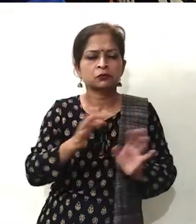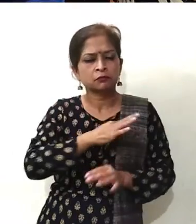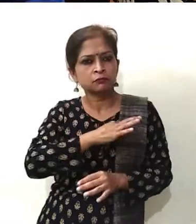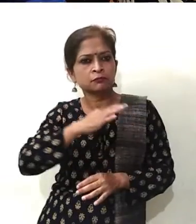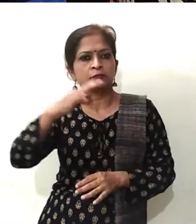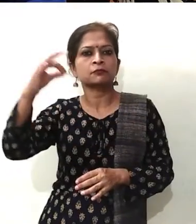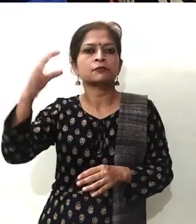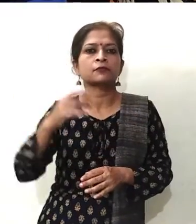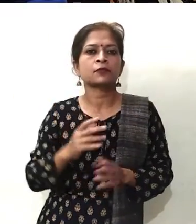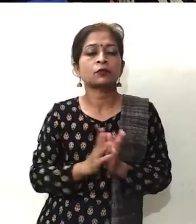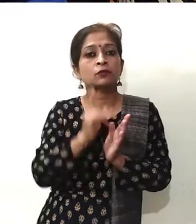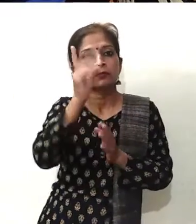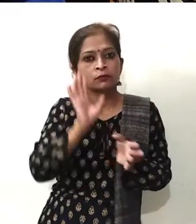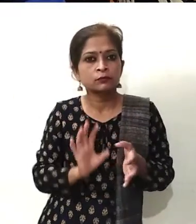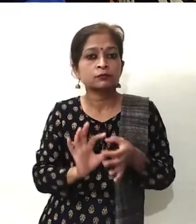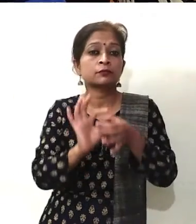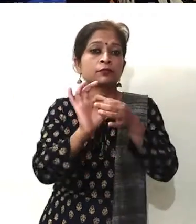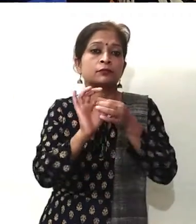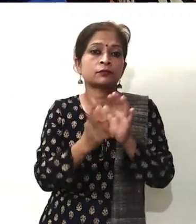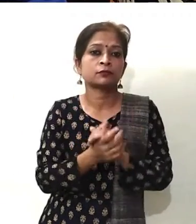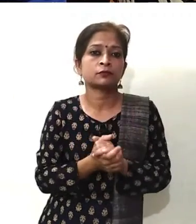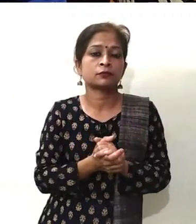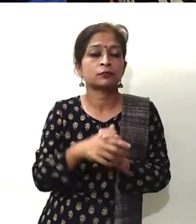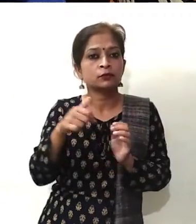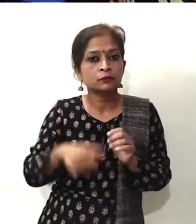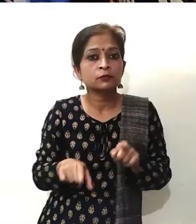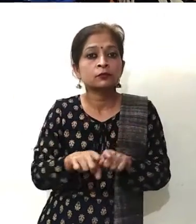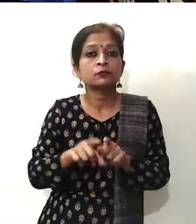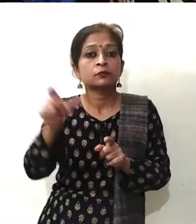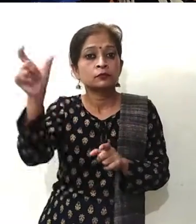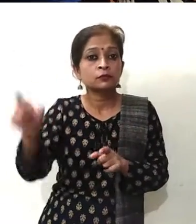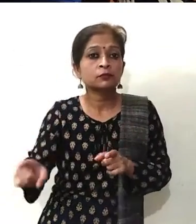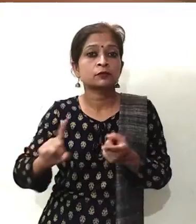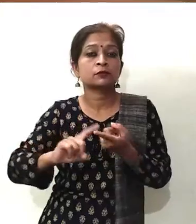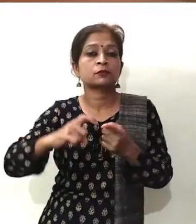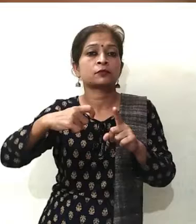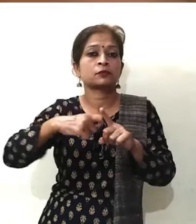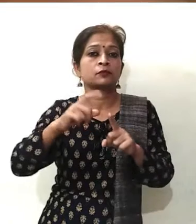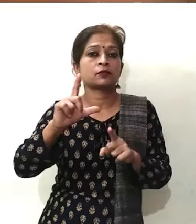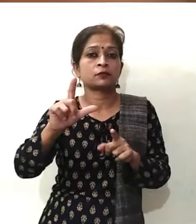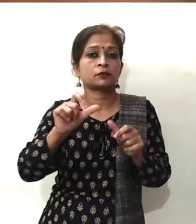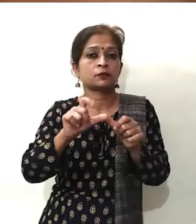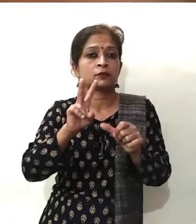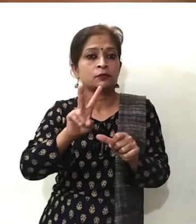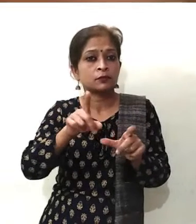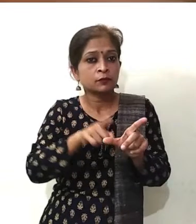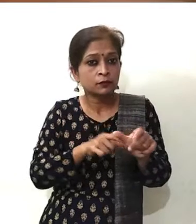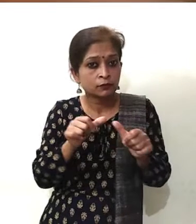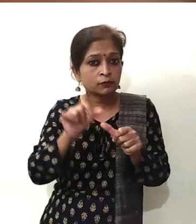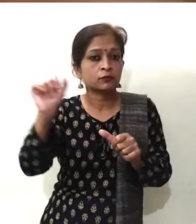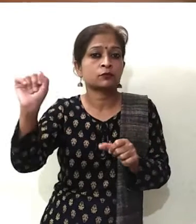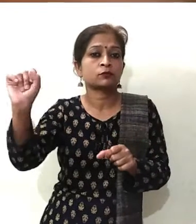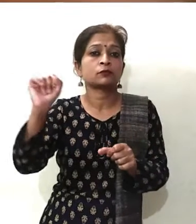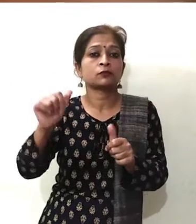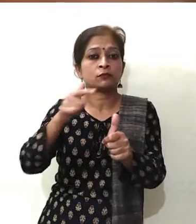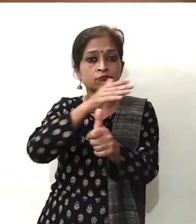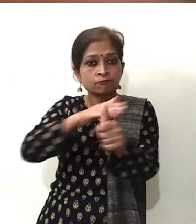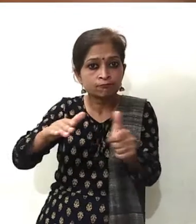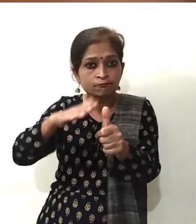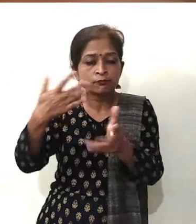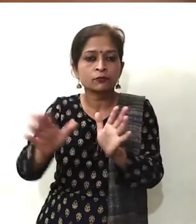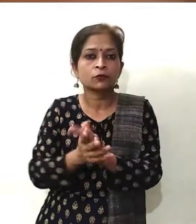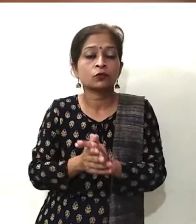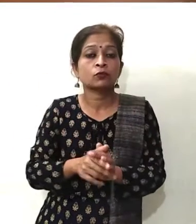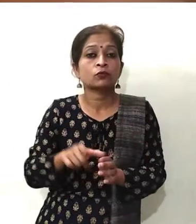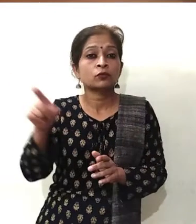है। तो एकलव्य, पहला मतलब तो ये होता है कि एकलव्य जब अपना अंगूठा काट देता है तो अपनी पूरी शिक्षा को दांव पे